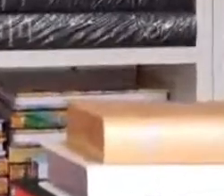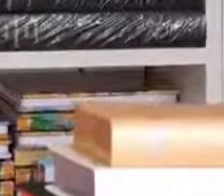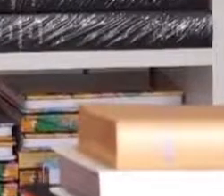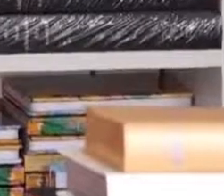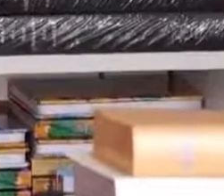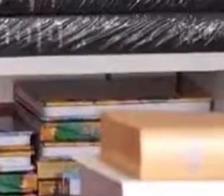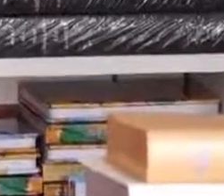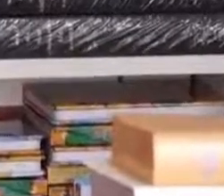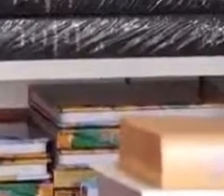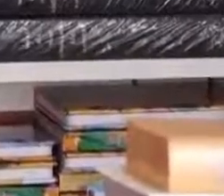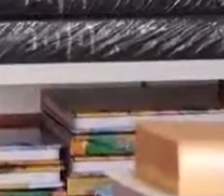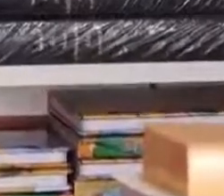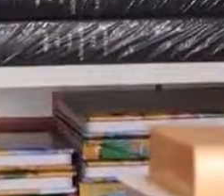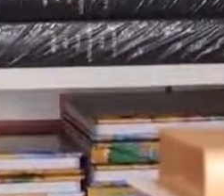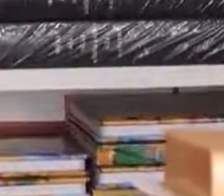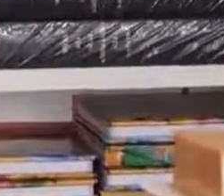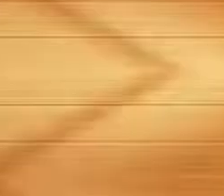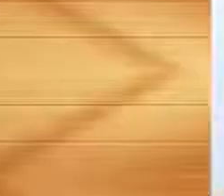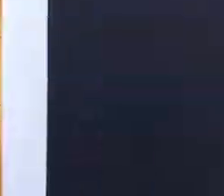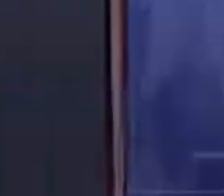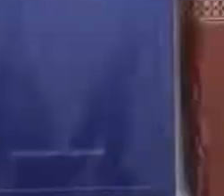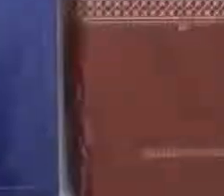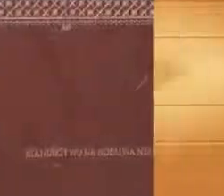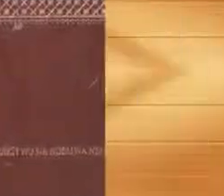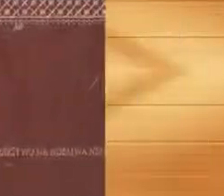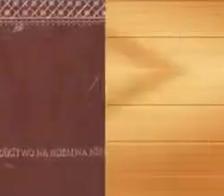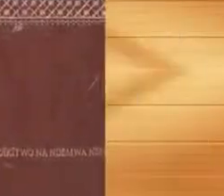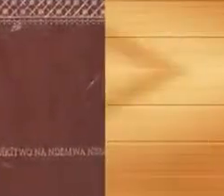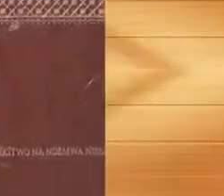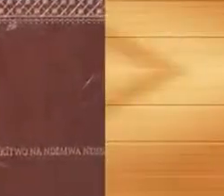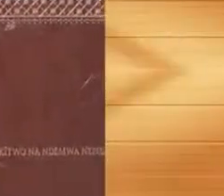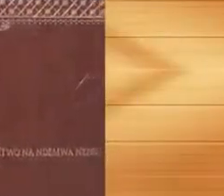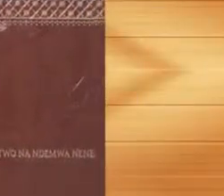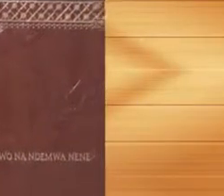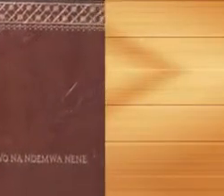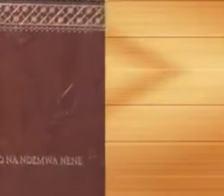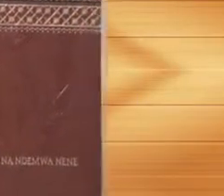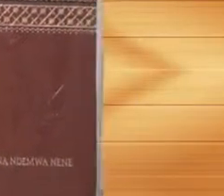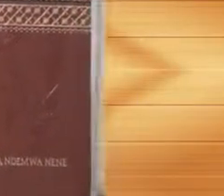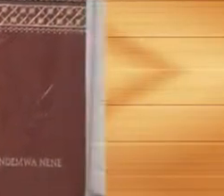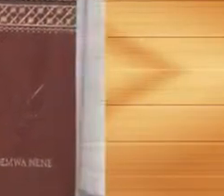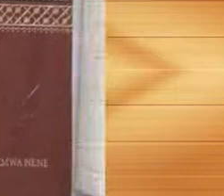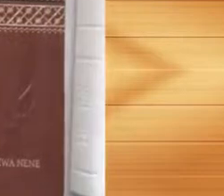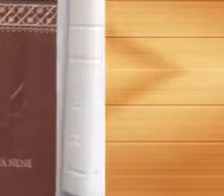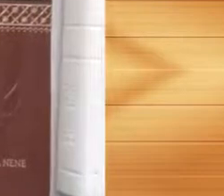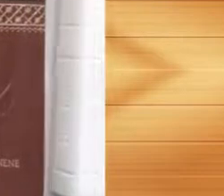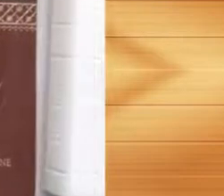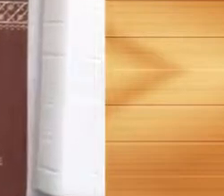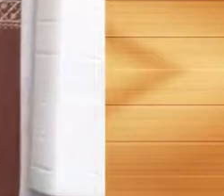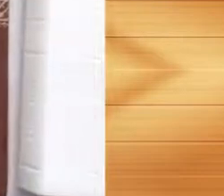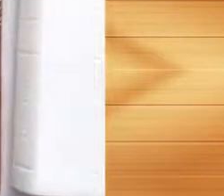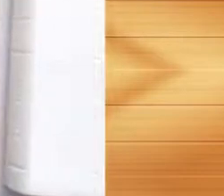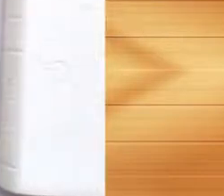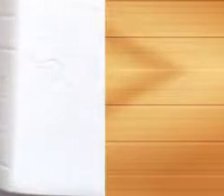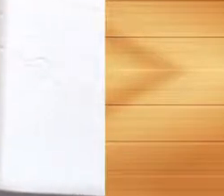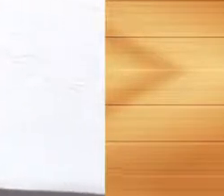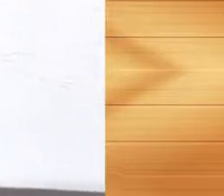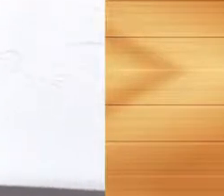Mungu alimpa binadamu uhuru wa kuchagua, lakini uamuzi wa msingi ni kati ya mabaya na